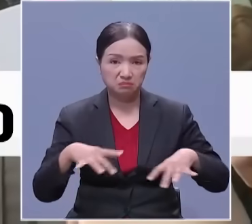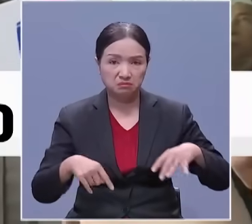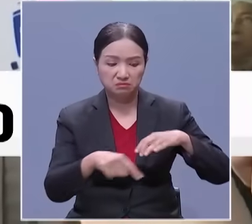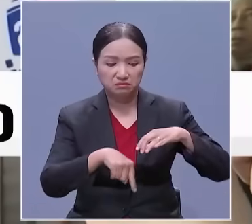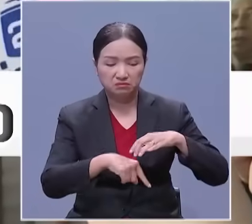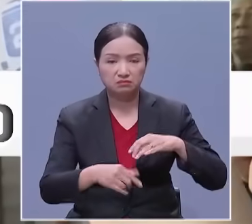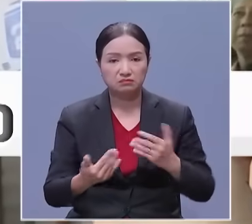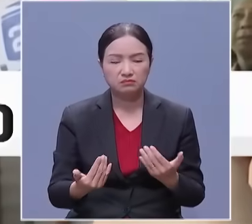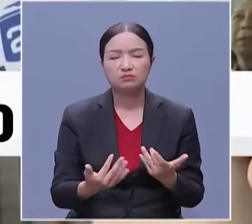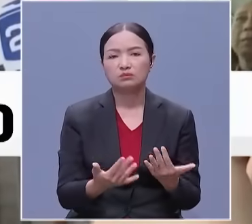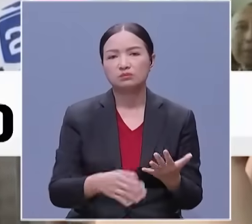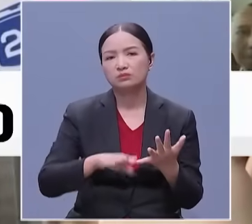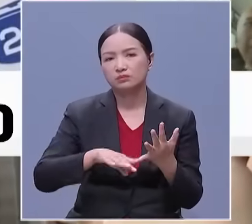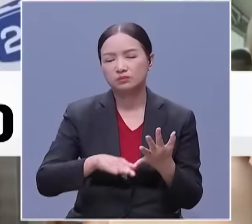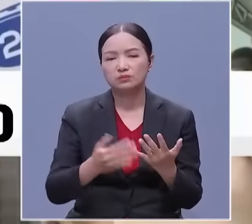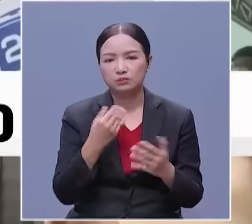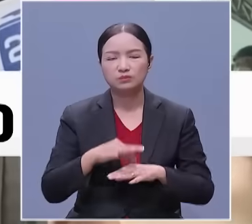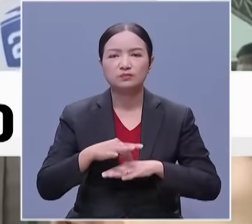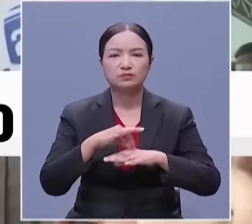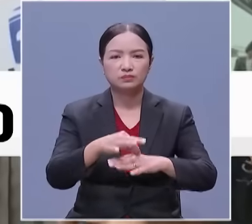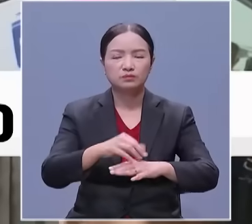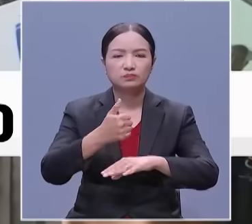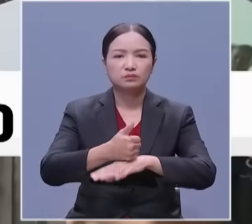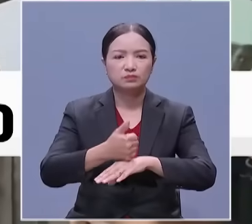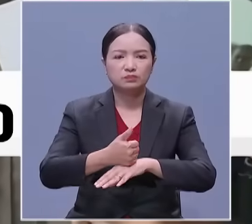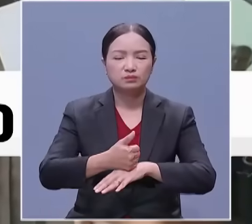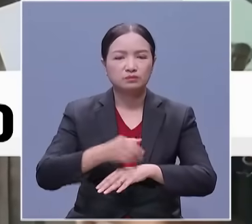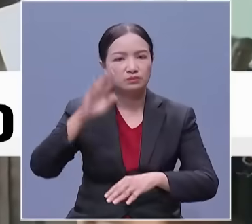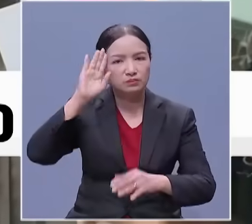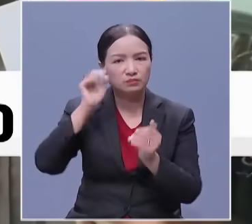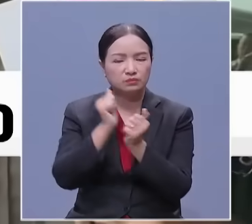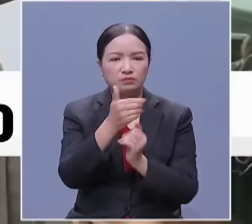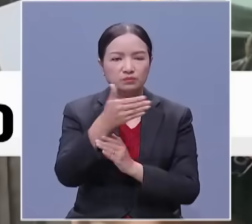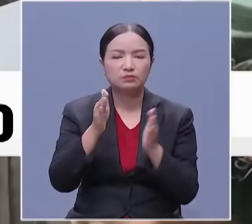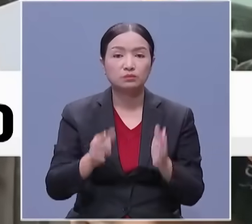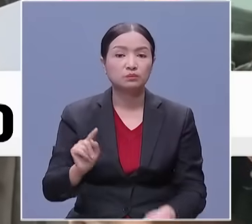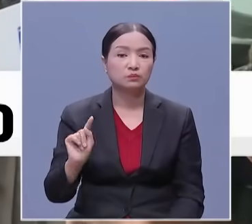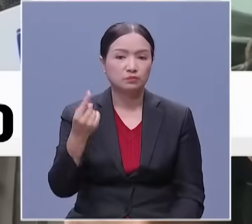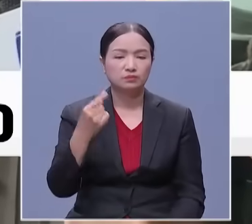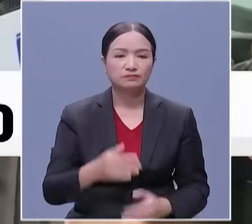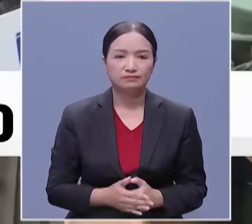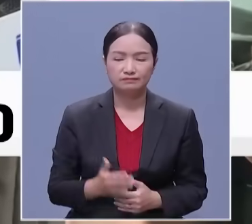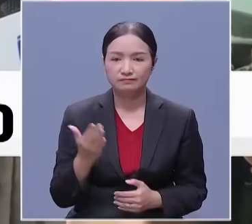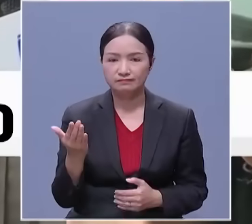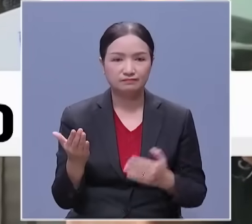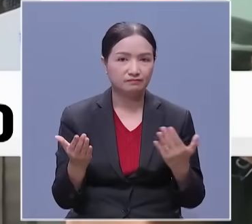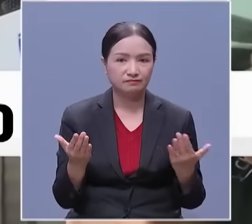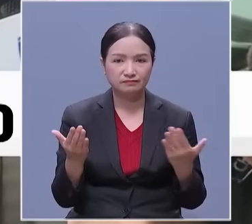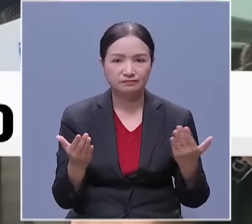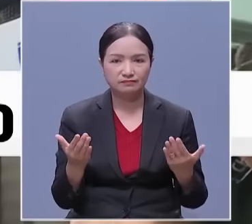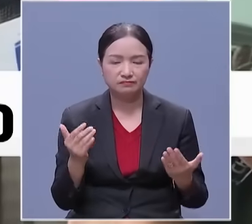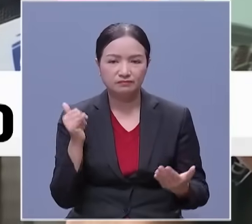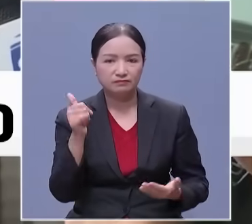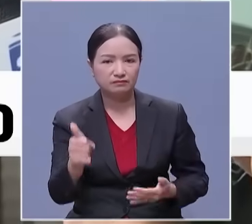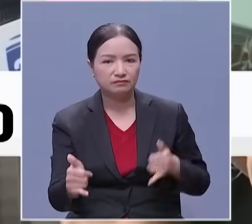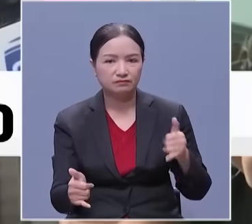ต่ว่าเนี่ยภายในสิ้นเดือ นเดี๋ยวก็ต้องมีการแต่งตั้งกันแล้วนะคะ เพราะคดีนี้ทั้ง2ท่านนี้ที่ปรากฏอยู่หน้าจอเนี่ยท ่ านก็ลงไปทำคดี